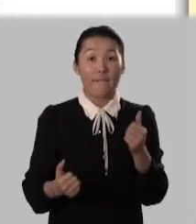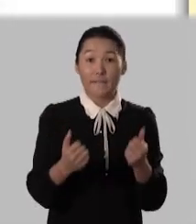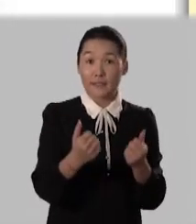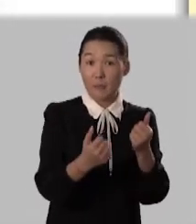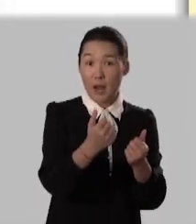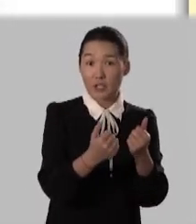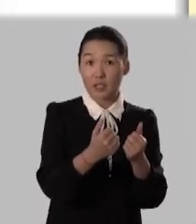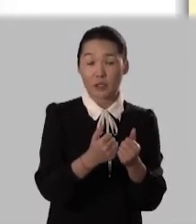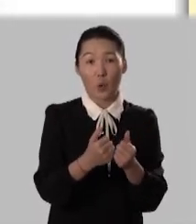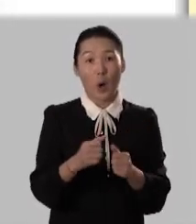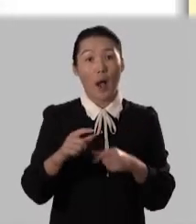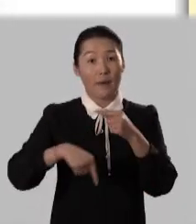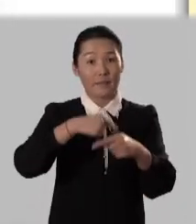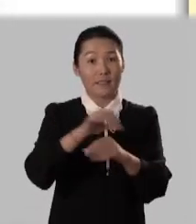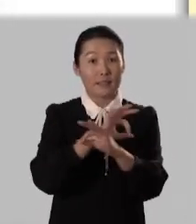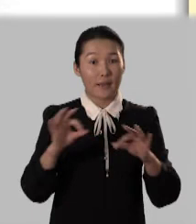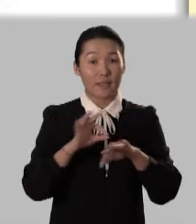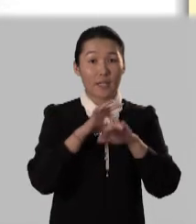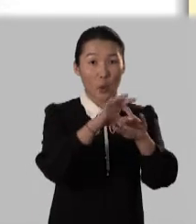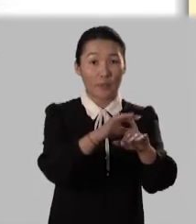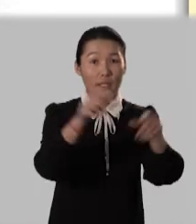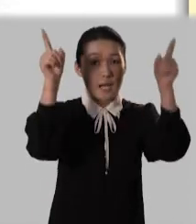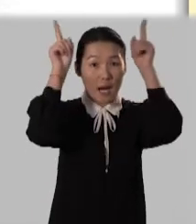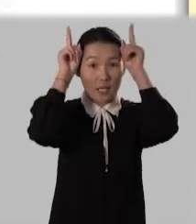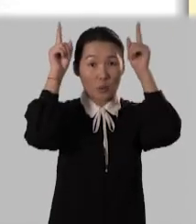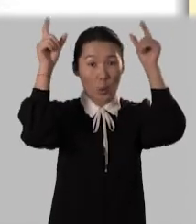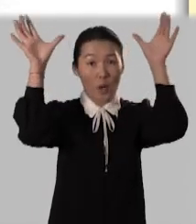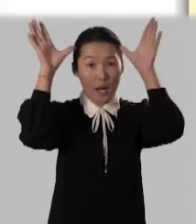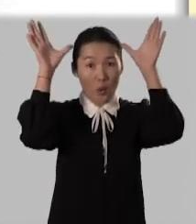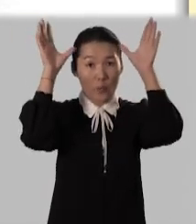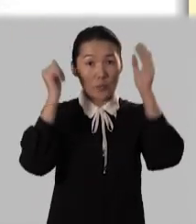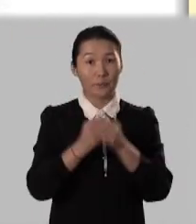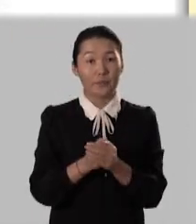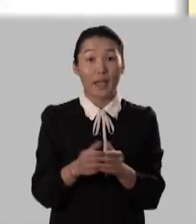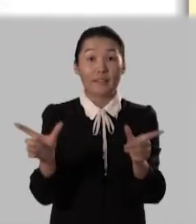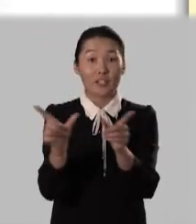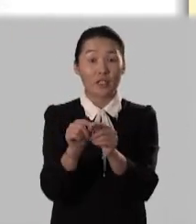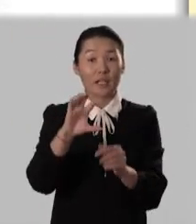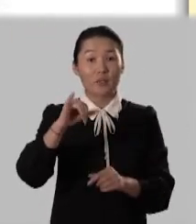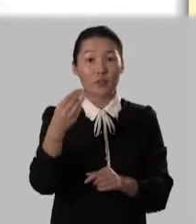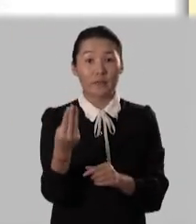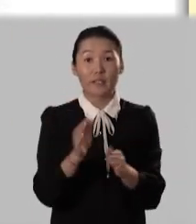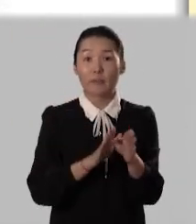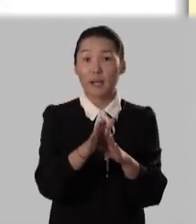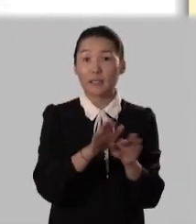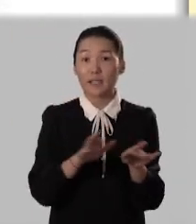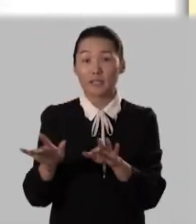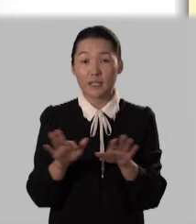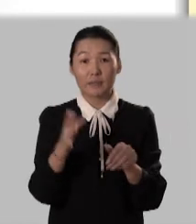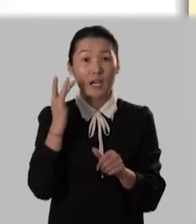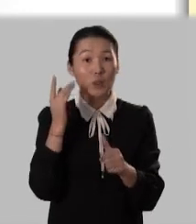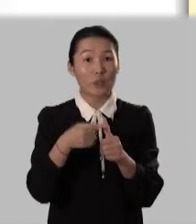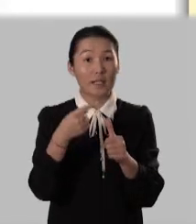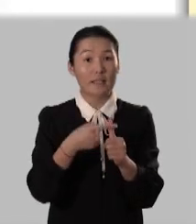козу корову сочетание существительными выполнять действия которое названо этим